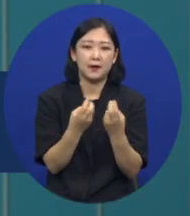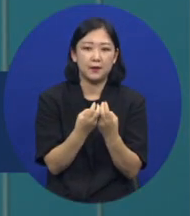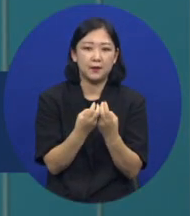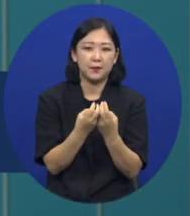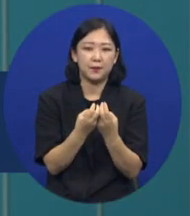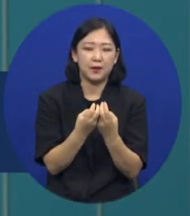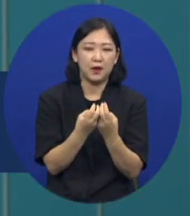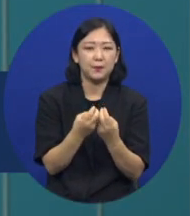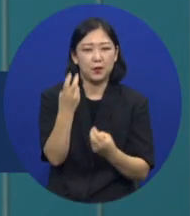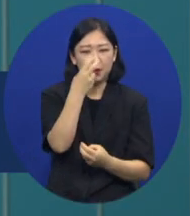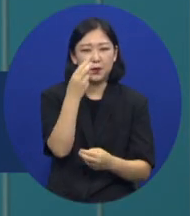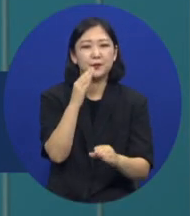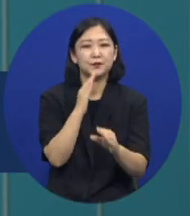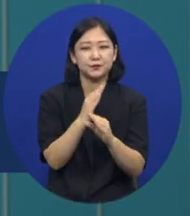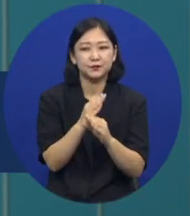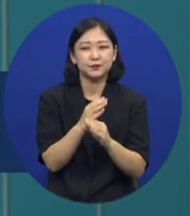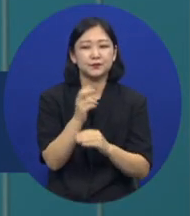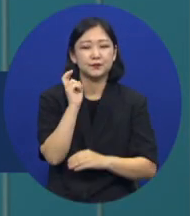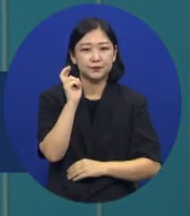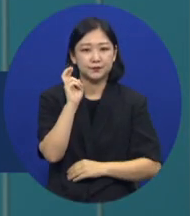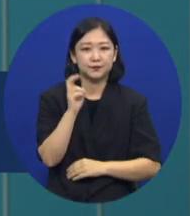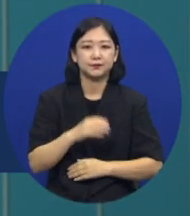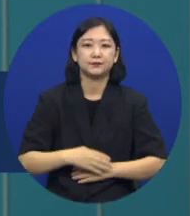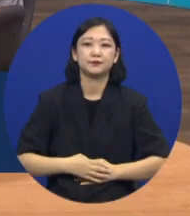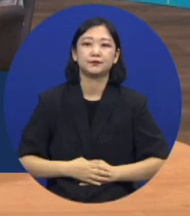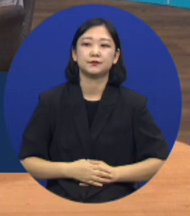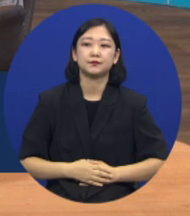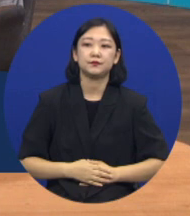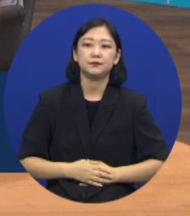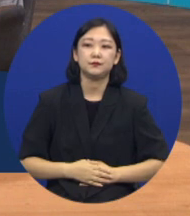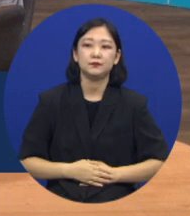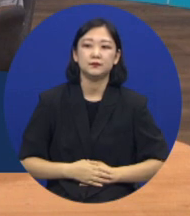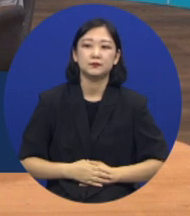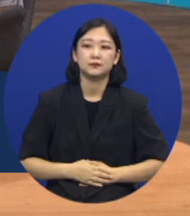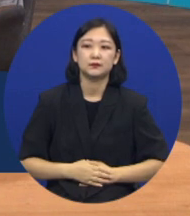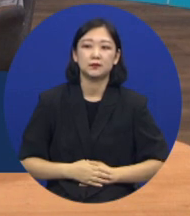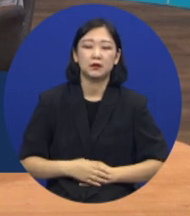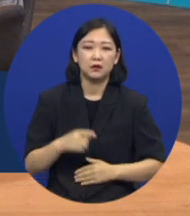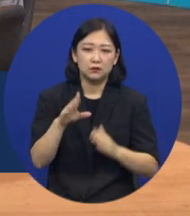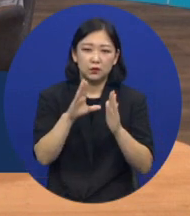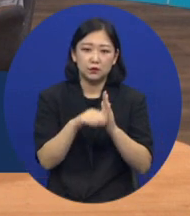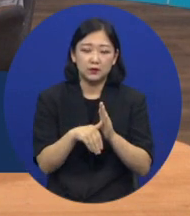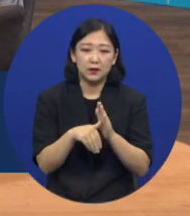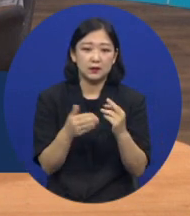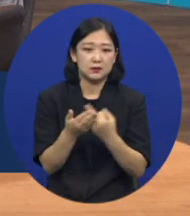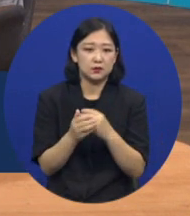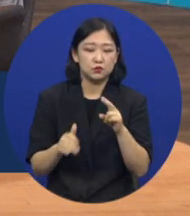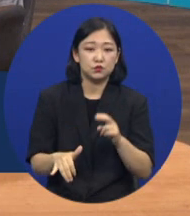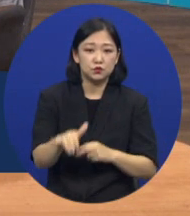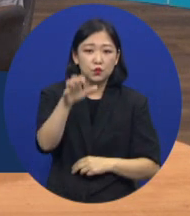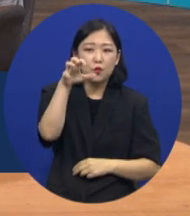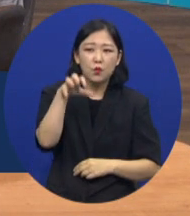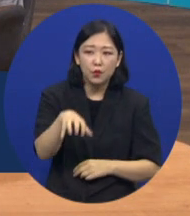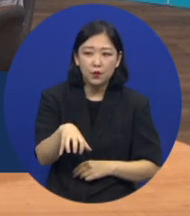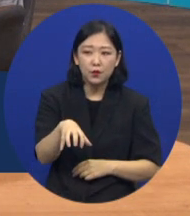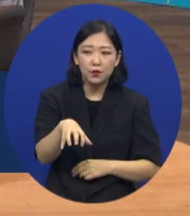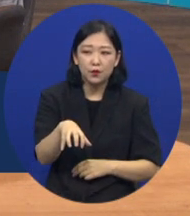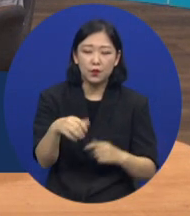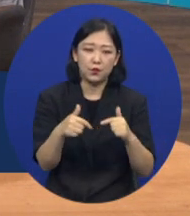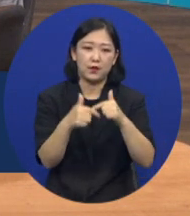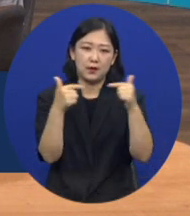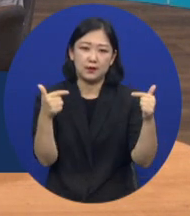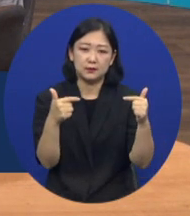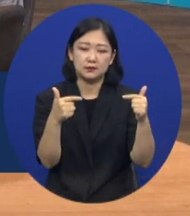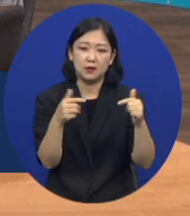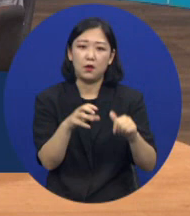유력하게 검토 될 것으로 보이구요 다만 그럴 경우에 기존 j 고 제주공항 의 확장